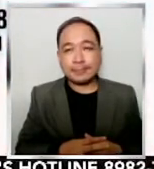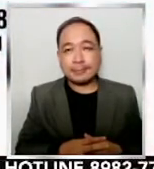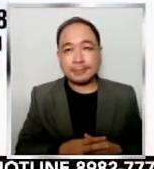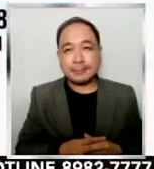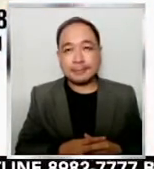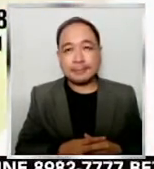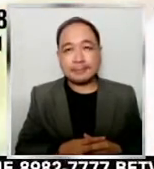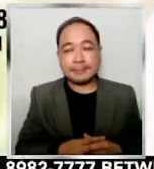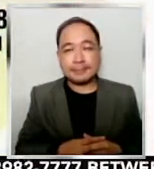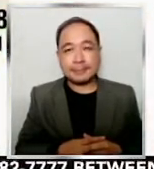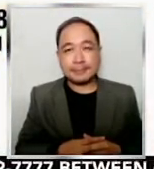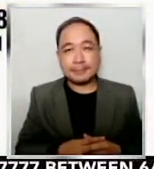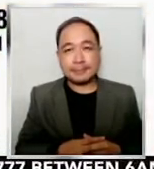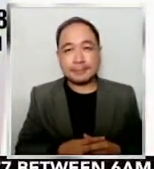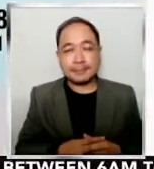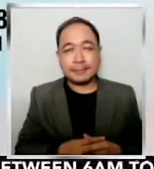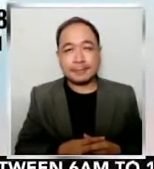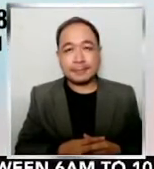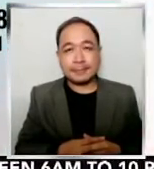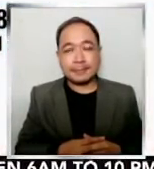Metrobank Credit Card at Lazada.